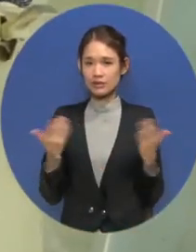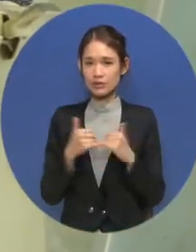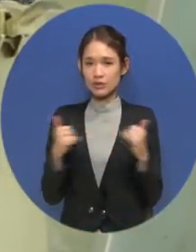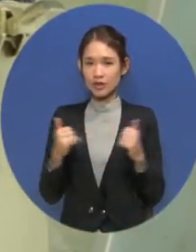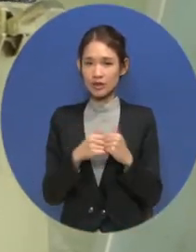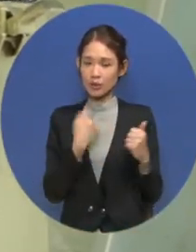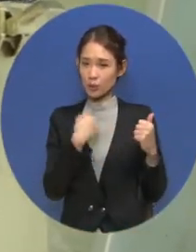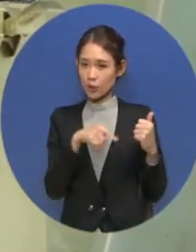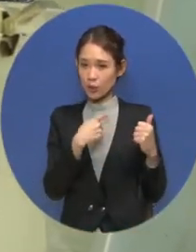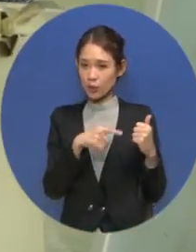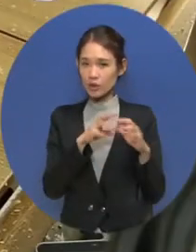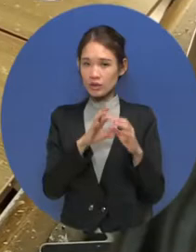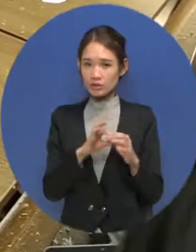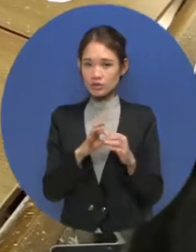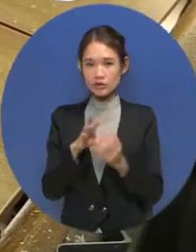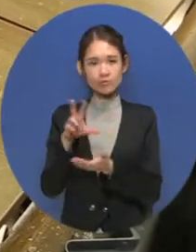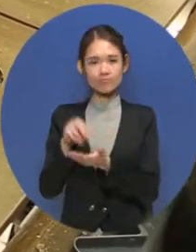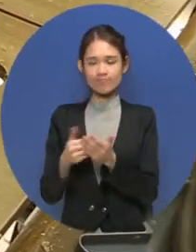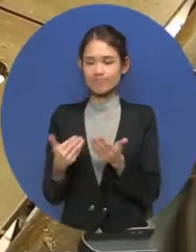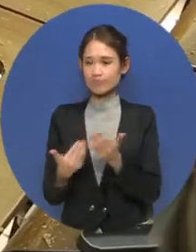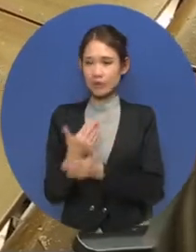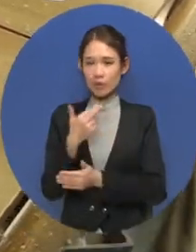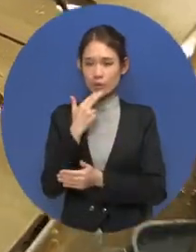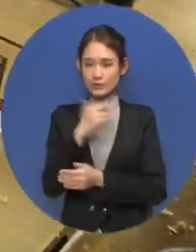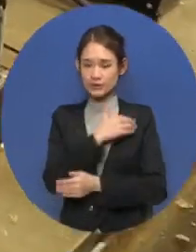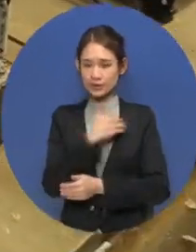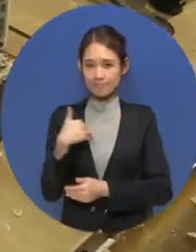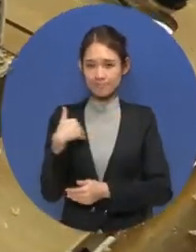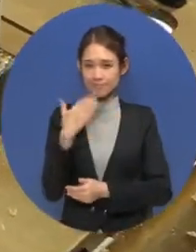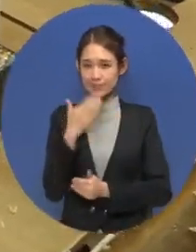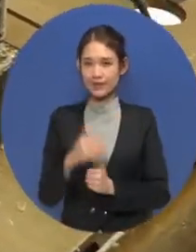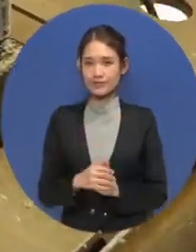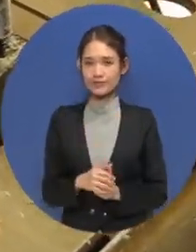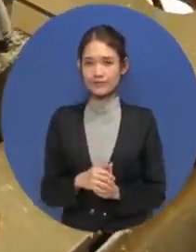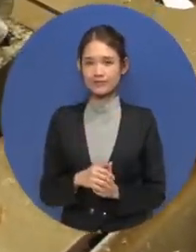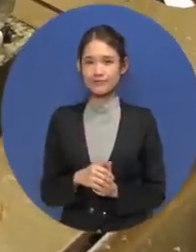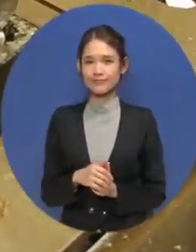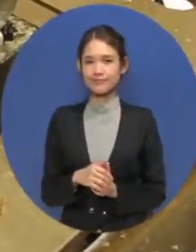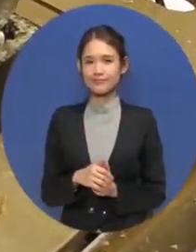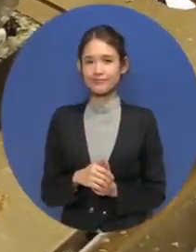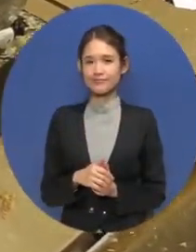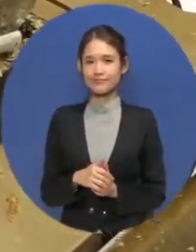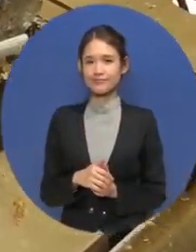교육을 통해 문제없이 자신의 일을 수행하고 있습니다.